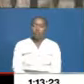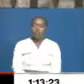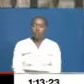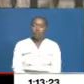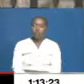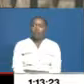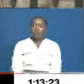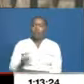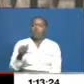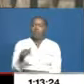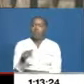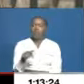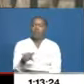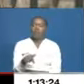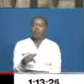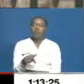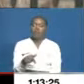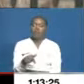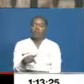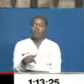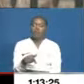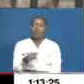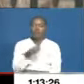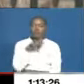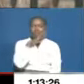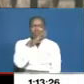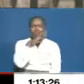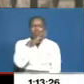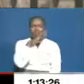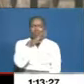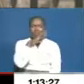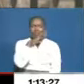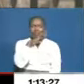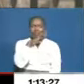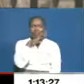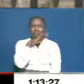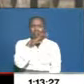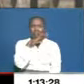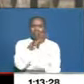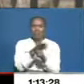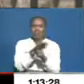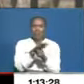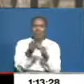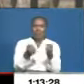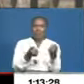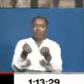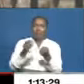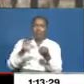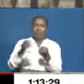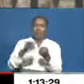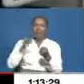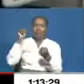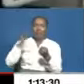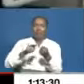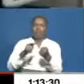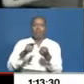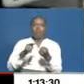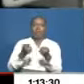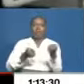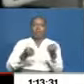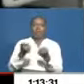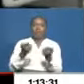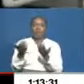Town hii yetu imeweza kukua na uchafu. Hata umeweza kuona hata magari za county haziwezi kukimbia kuweza kupatiana